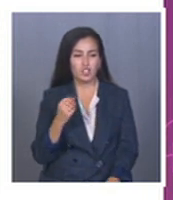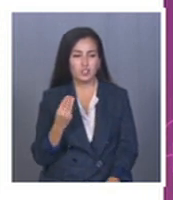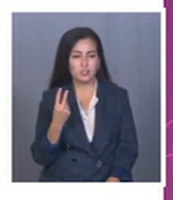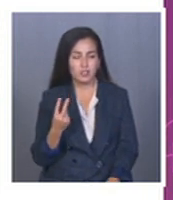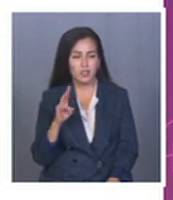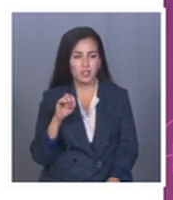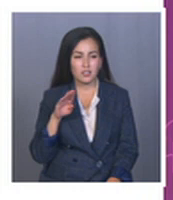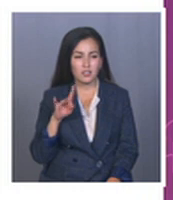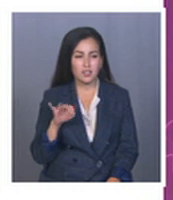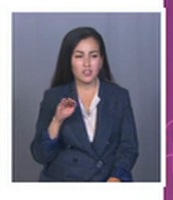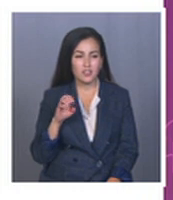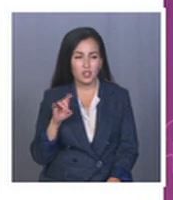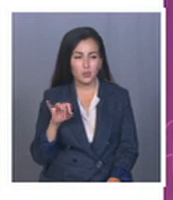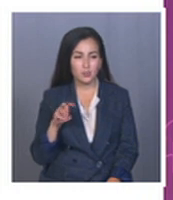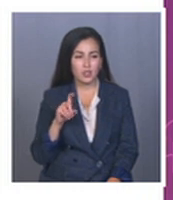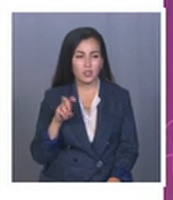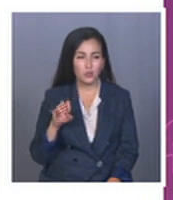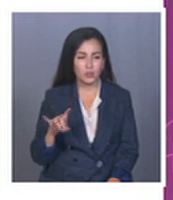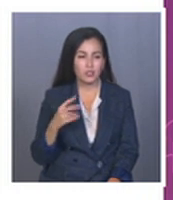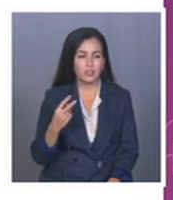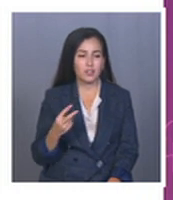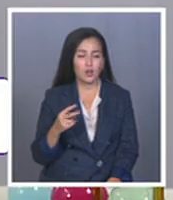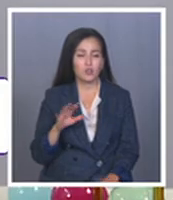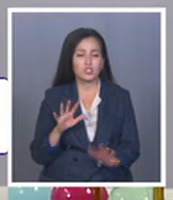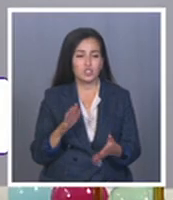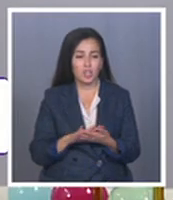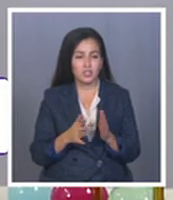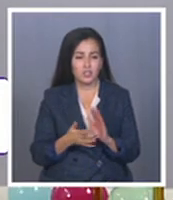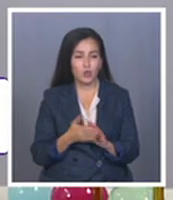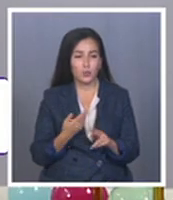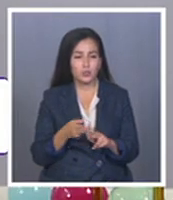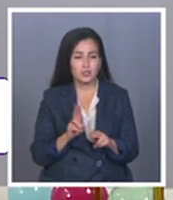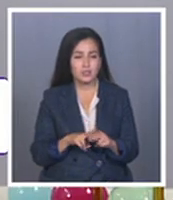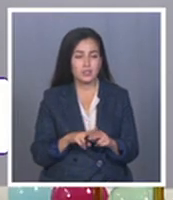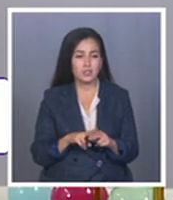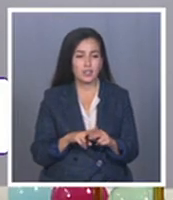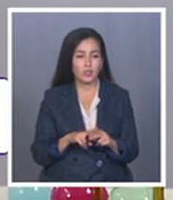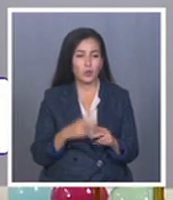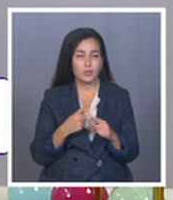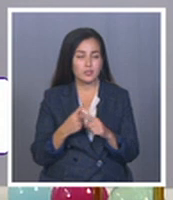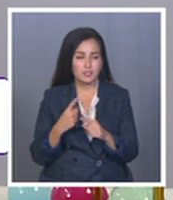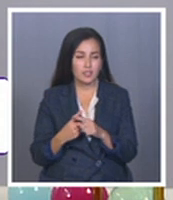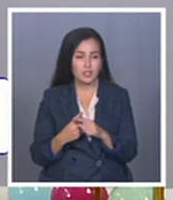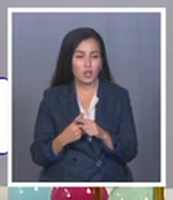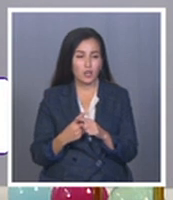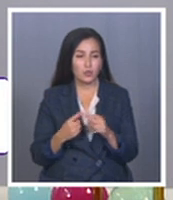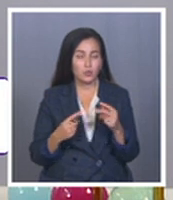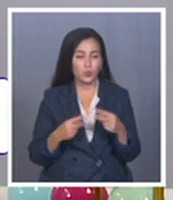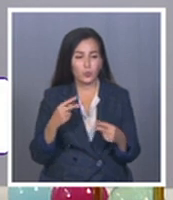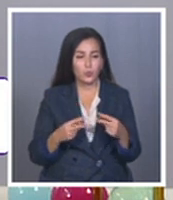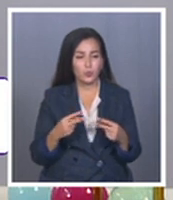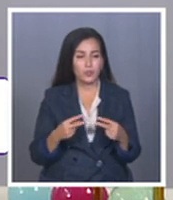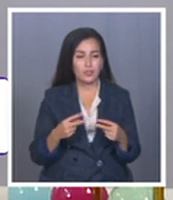натрий, феррум, хлор 2 болған жағдайда осы қосылыстардың тотығу дәрежелері 0